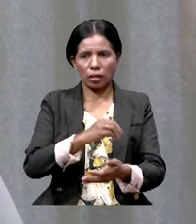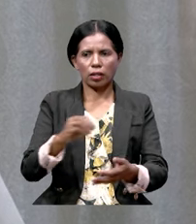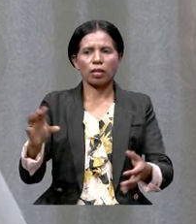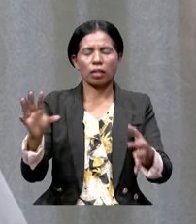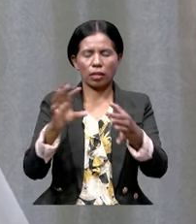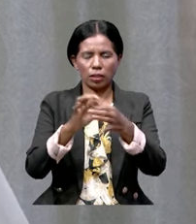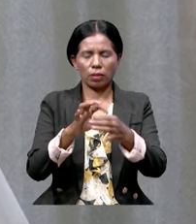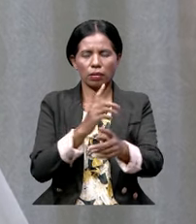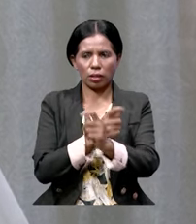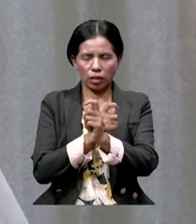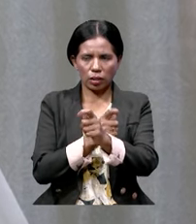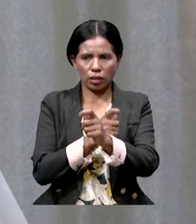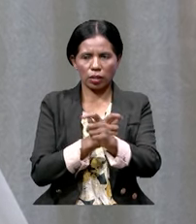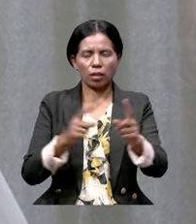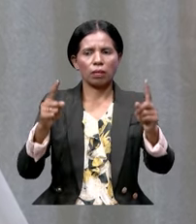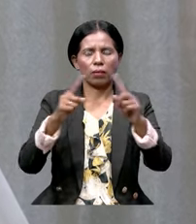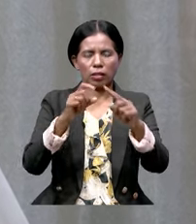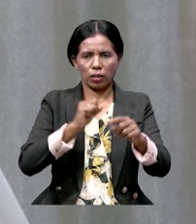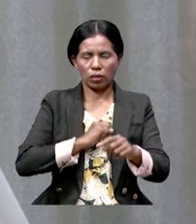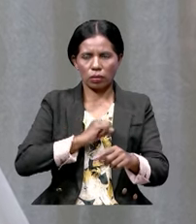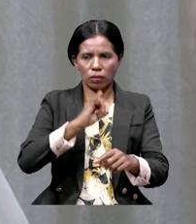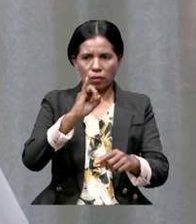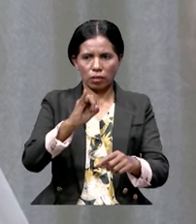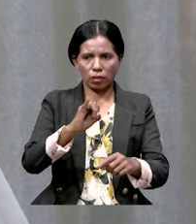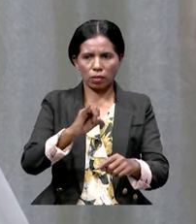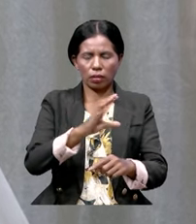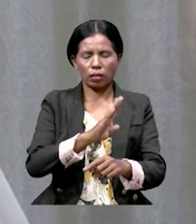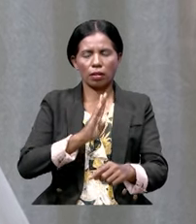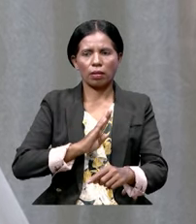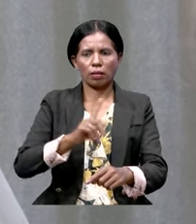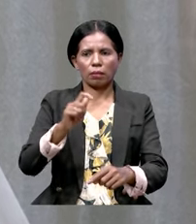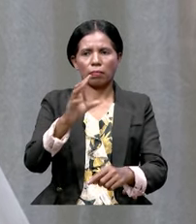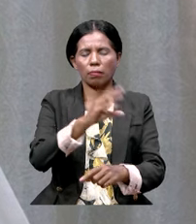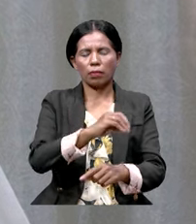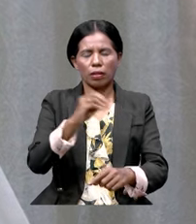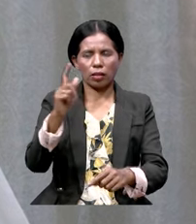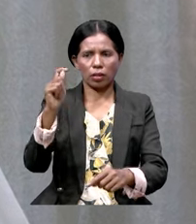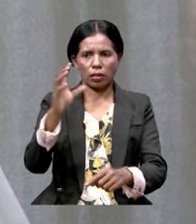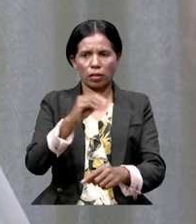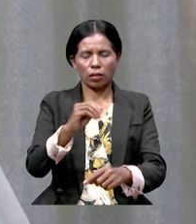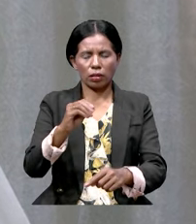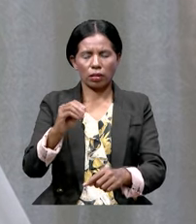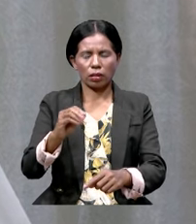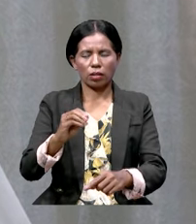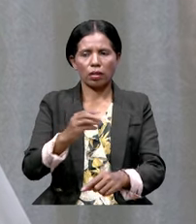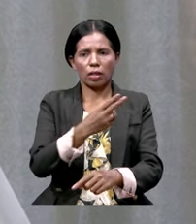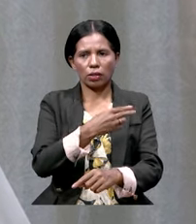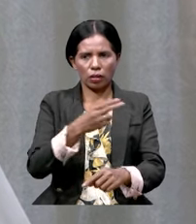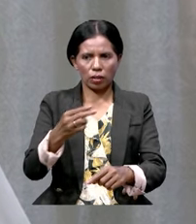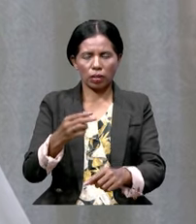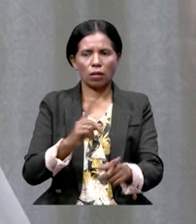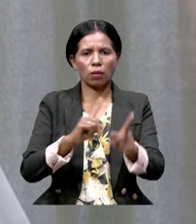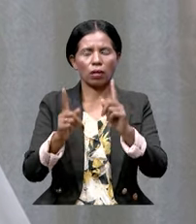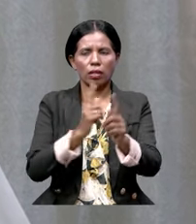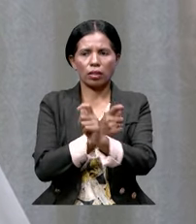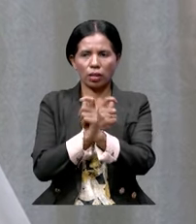hotetu balu tan suai suai li wapetu betu ba tokeras iha atambua ser nawane mesa tetu inda